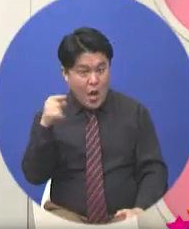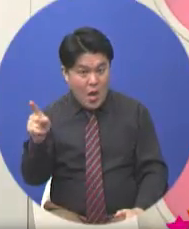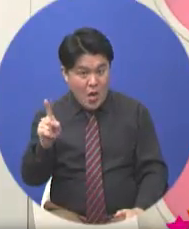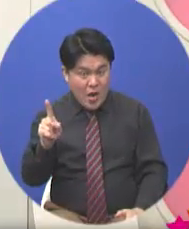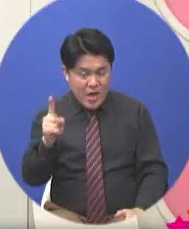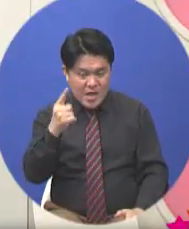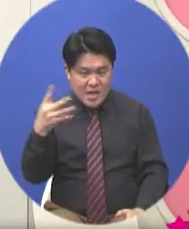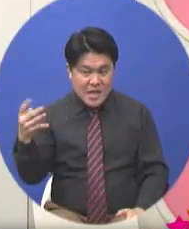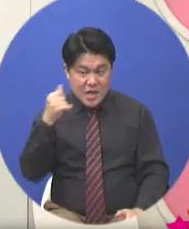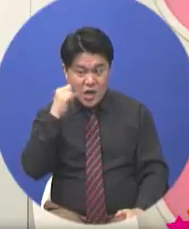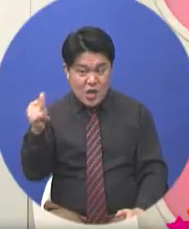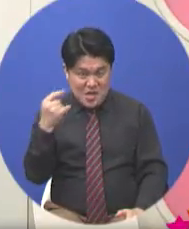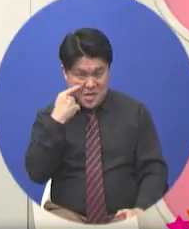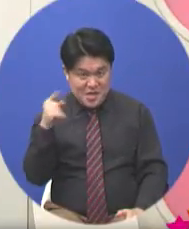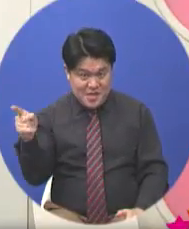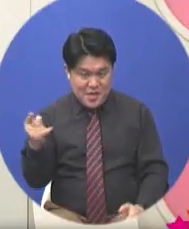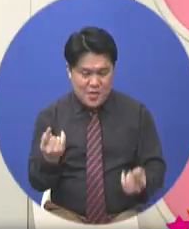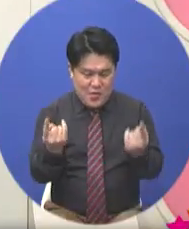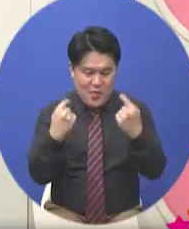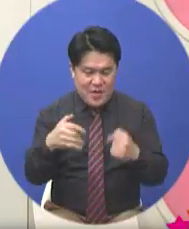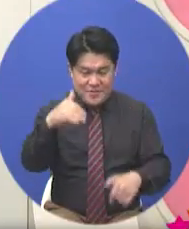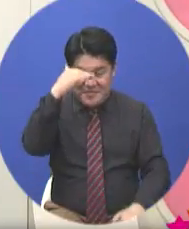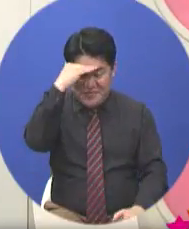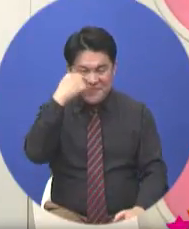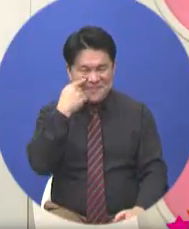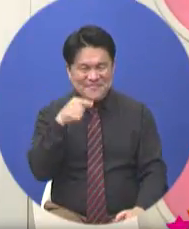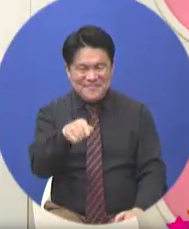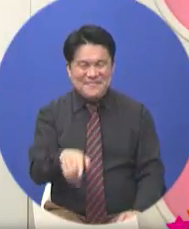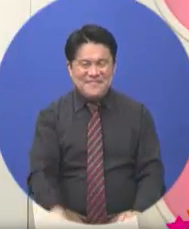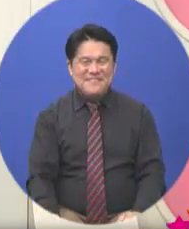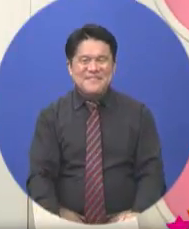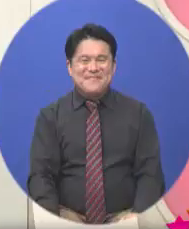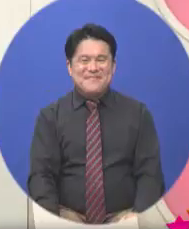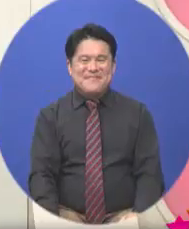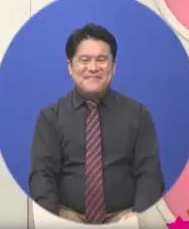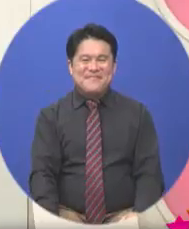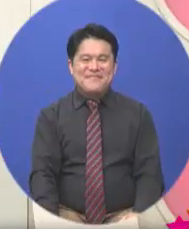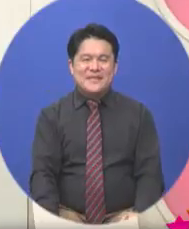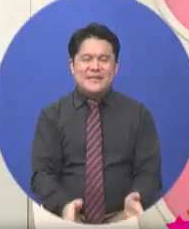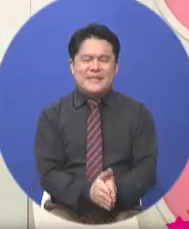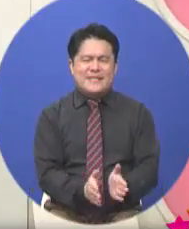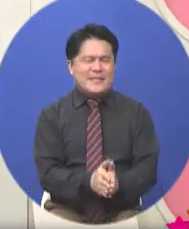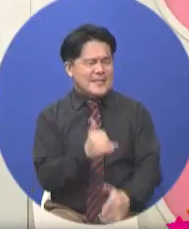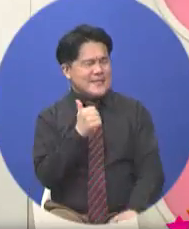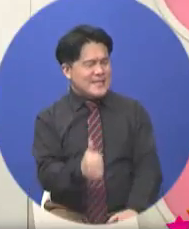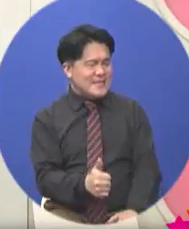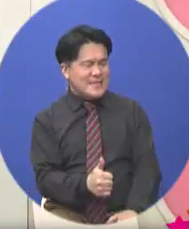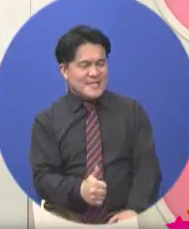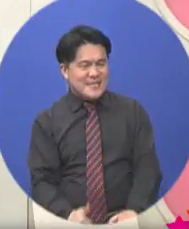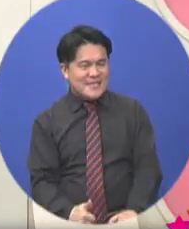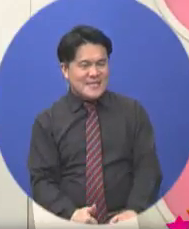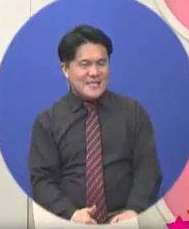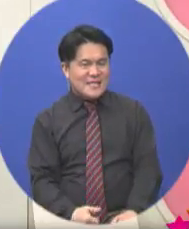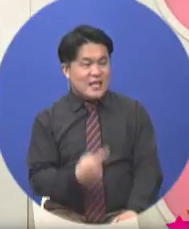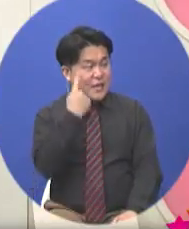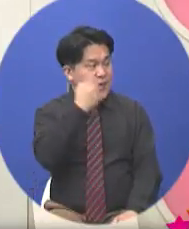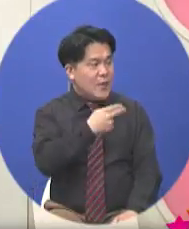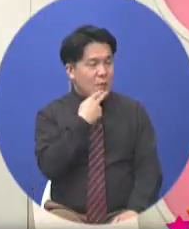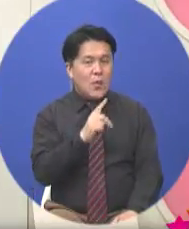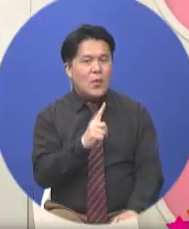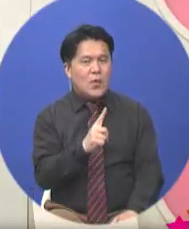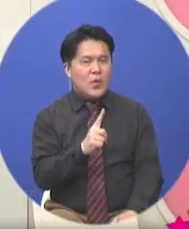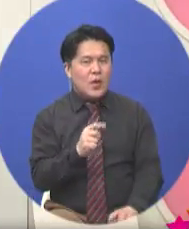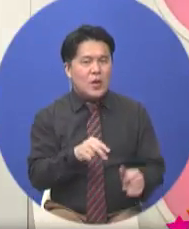나오니까요. 네. 오셔서 동행 콘서트 함께 참여해 주시기 바랍니다. 아, 역시나. 네. 안 여쭤봤으면 큰일